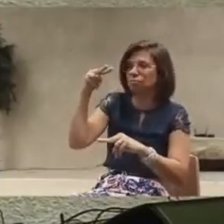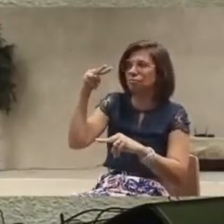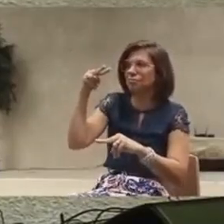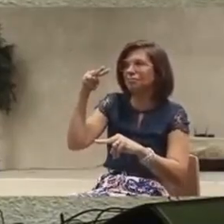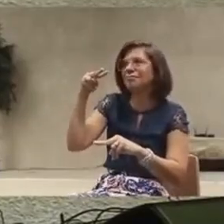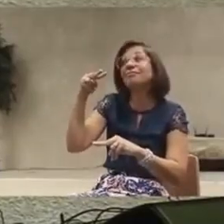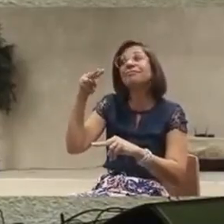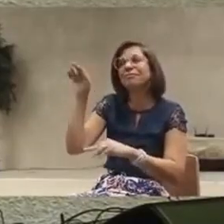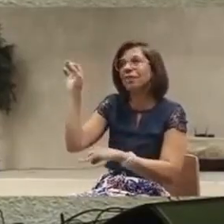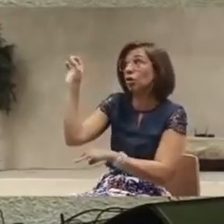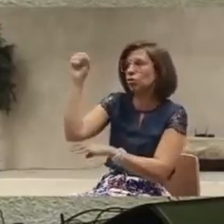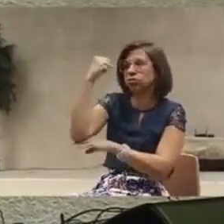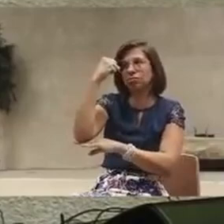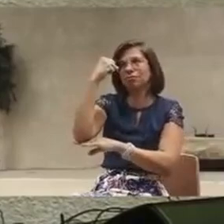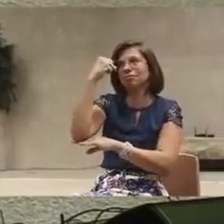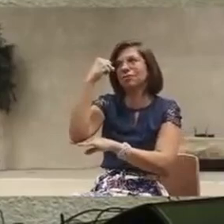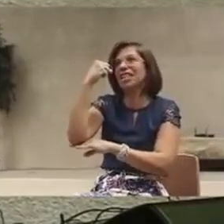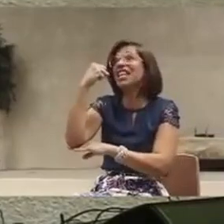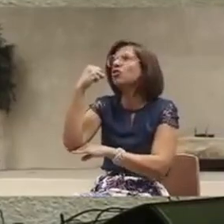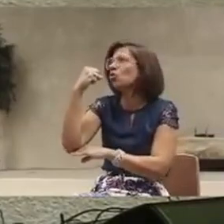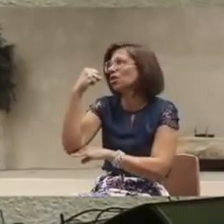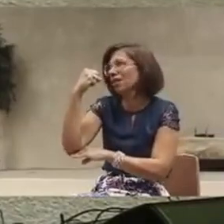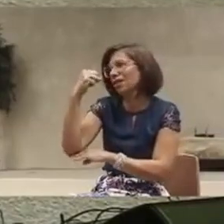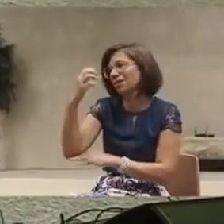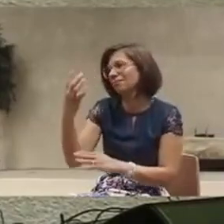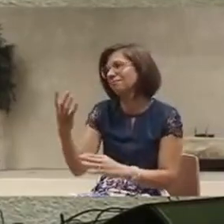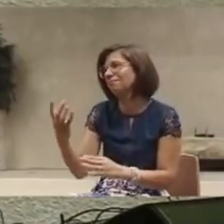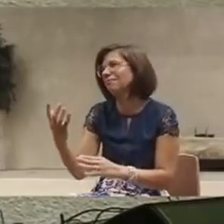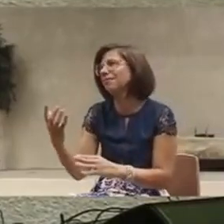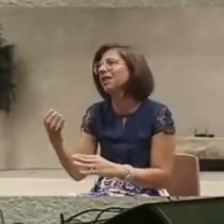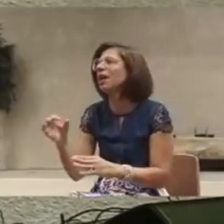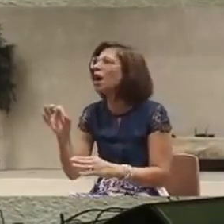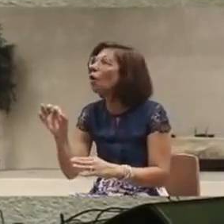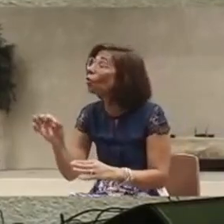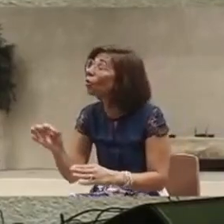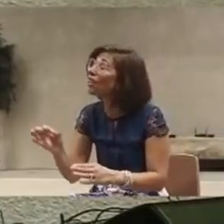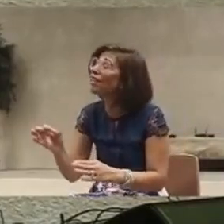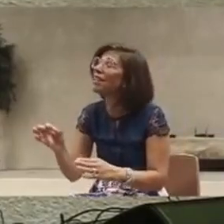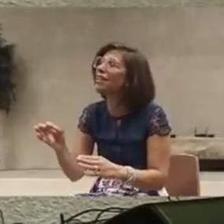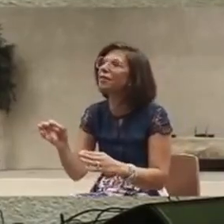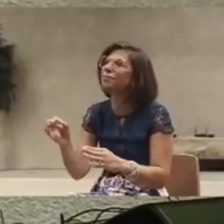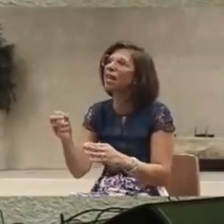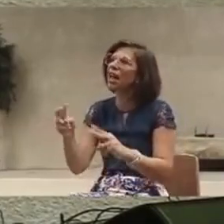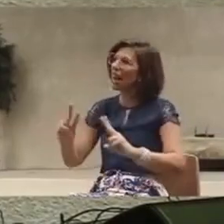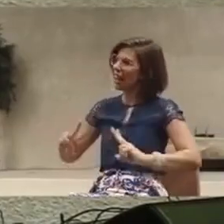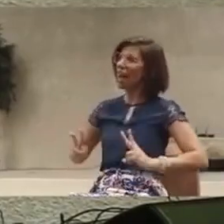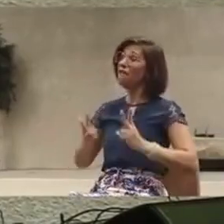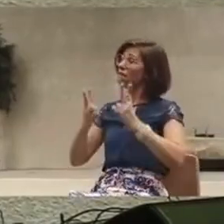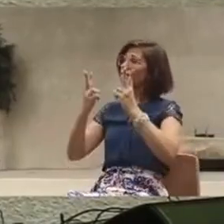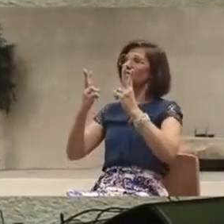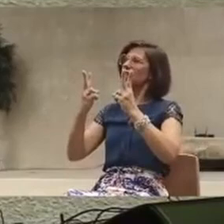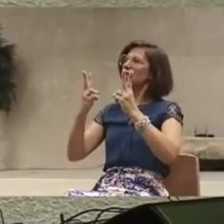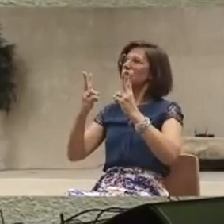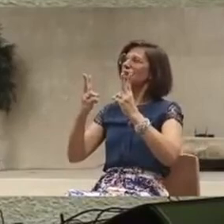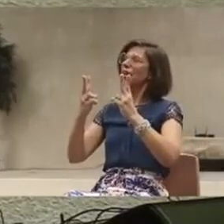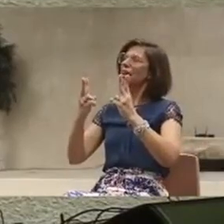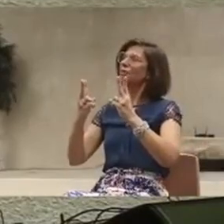Pour que notre vie spirituelle ne soit pas un échec. Que nous